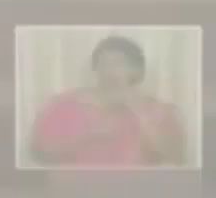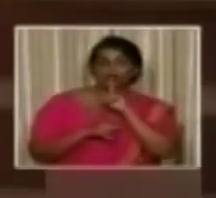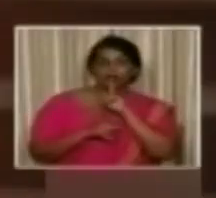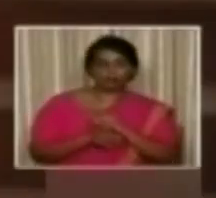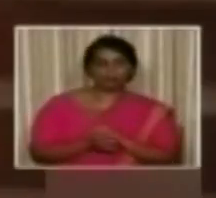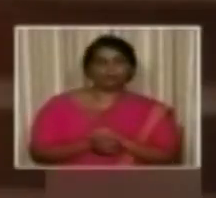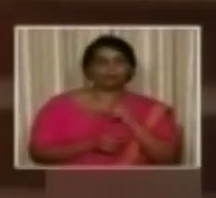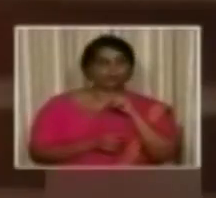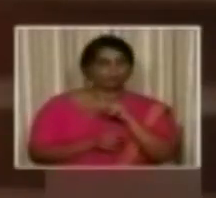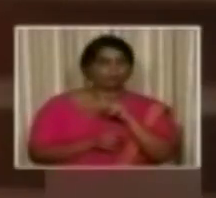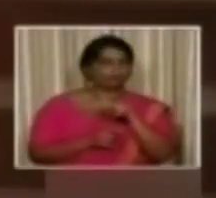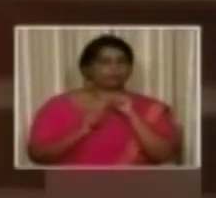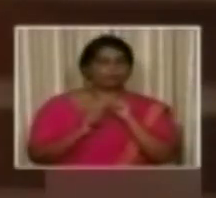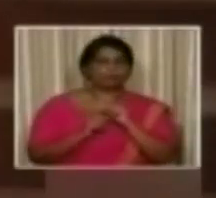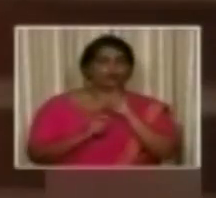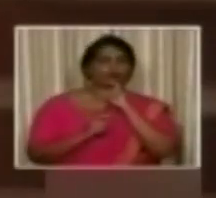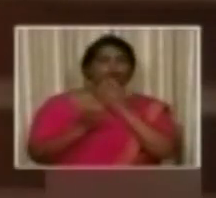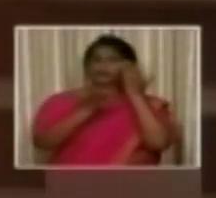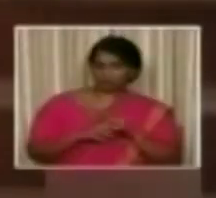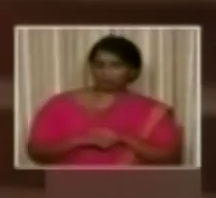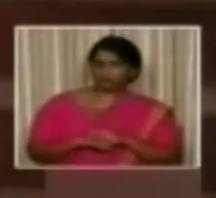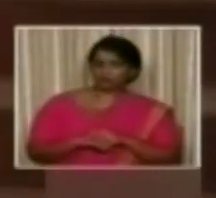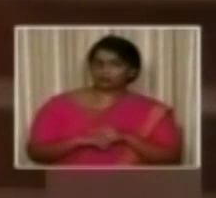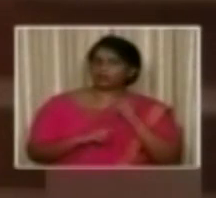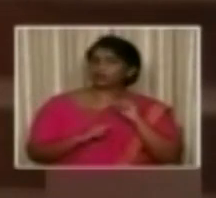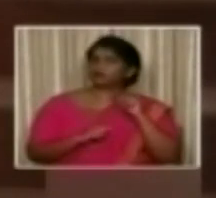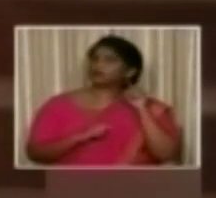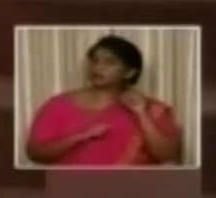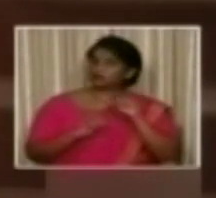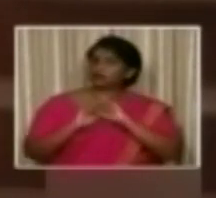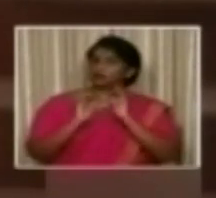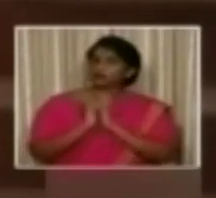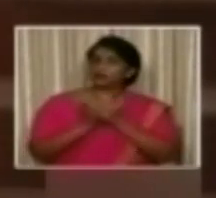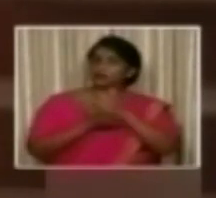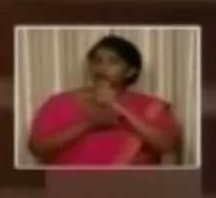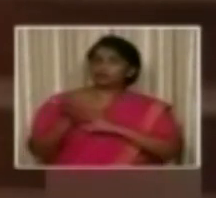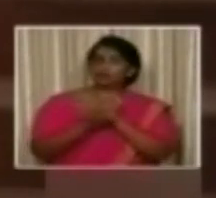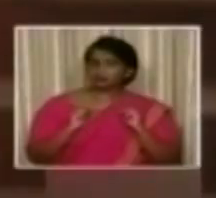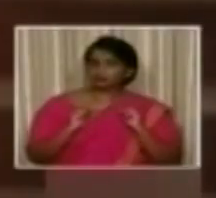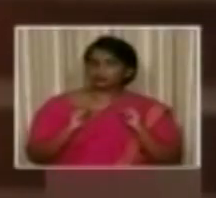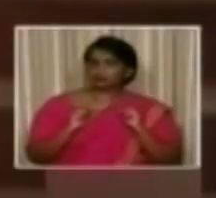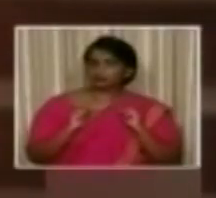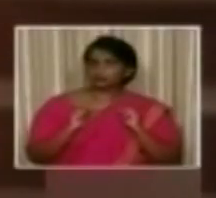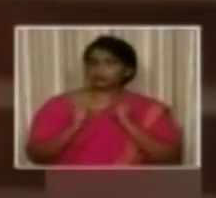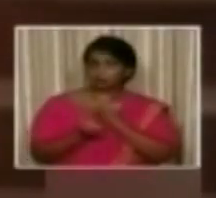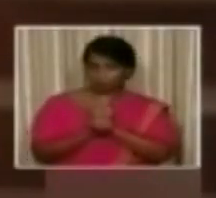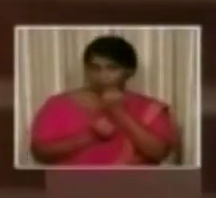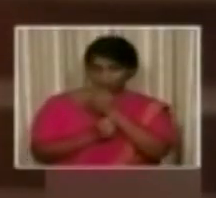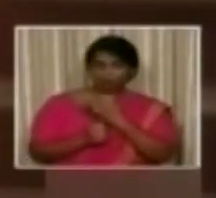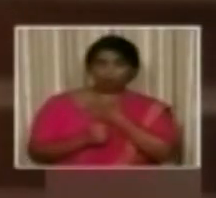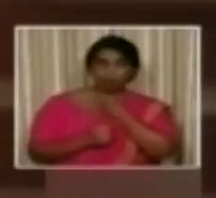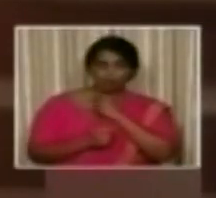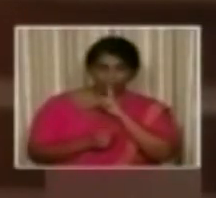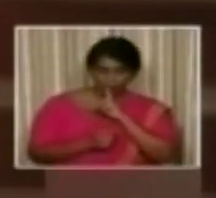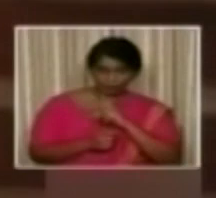காவிந்த ஜெயவர்தன் அவர்கள் இதனை ஏன் நீதிமன்றில் கூறவில்லை? குறைந்தபட்சம் எழுத்து மூலமாவது இந்த விடயத்தை போலீசாருக்கு தெரிவிக்கவில்லை. அவ்வாறு வழங்கினால்